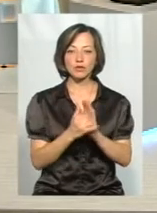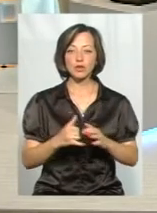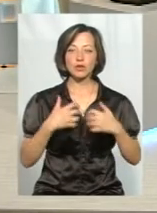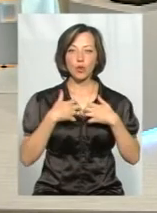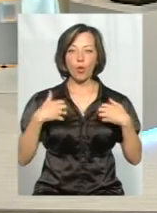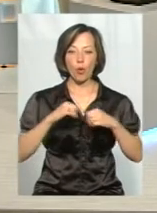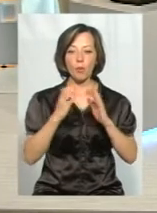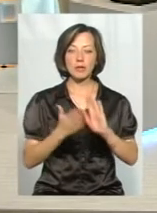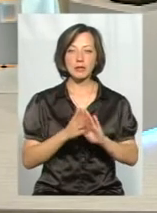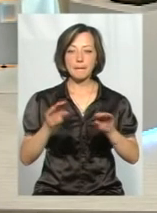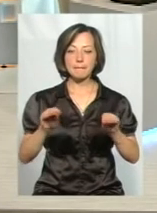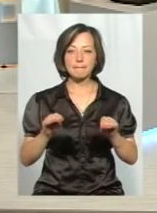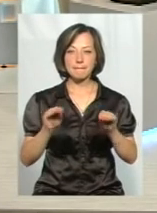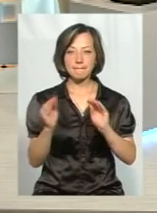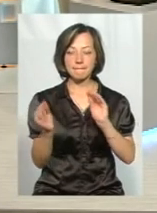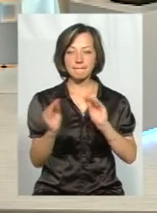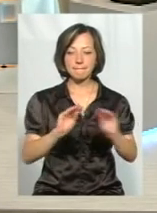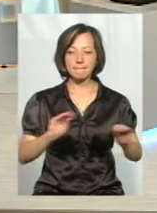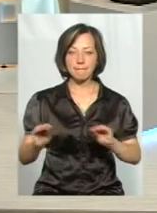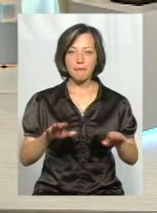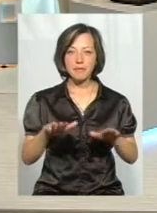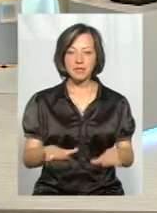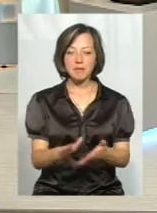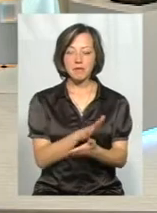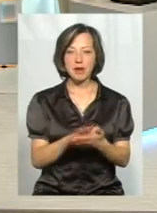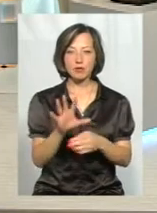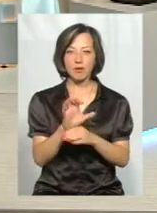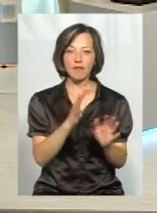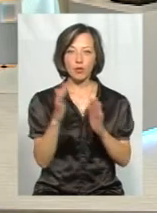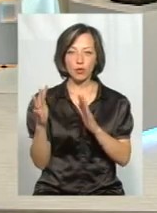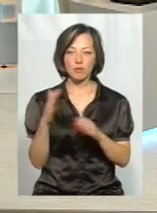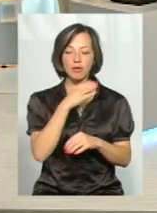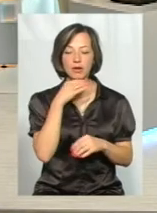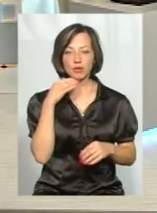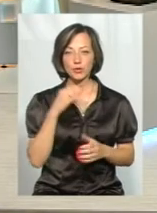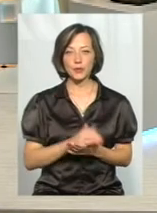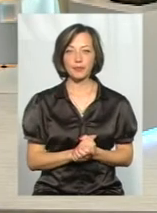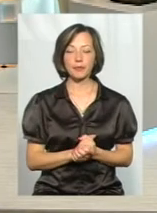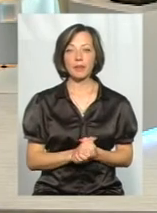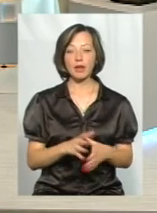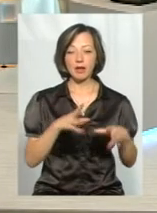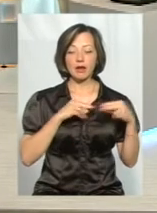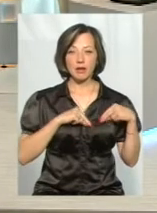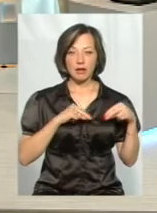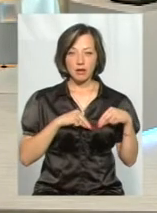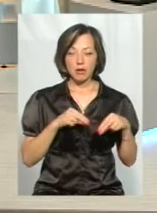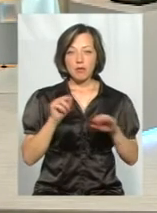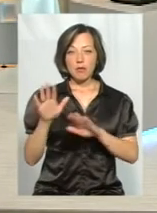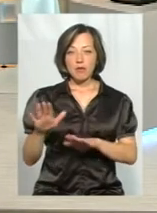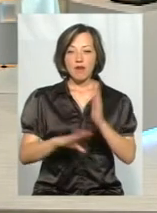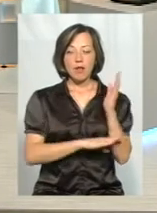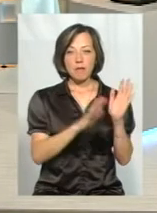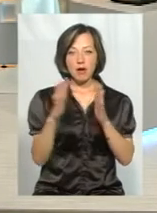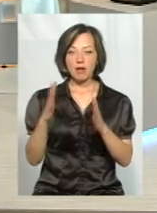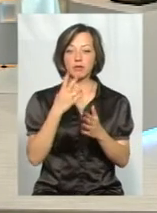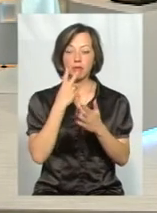обладнане місце для прибирання за чотири лапами, бо їх там вигулюють немало. Моя колега Тетяна Присикар побувала у парку